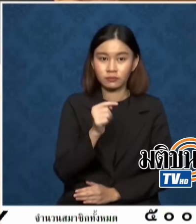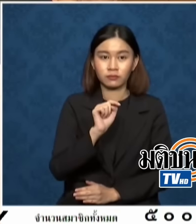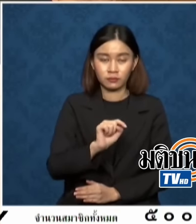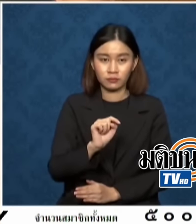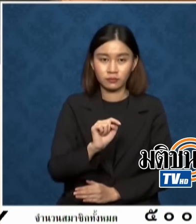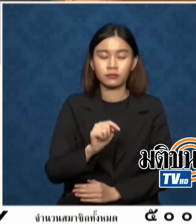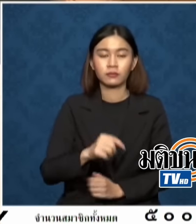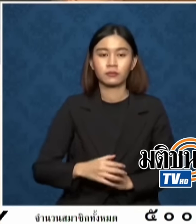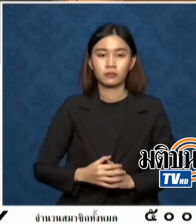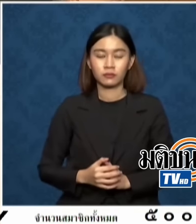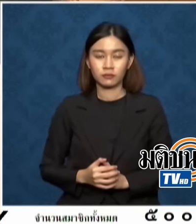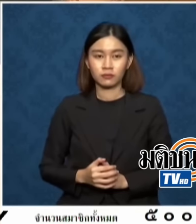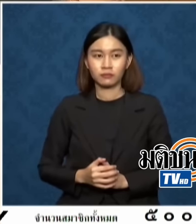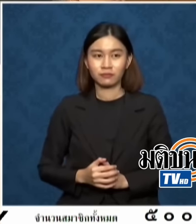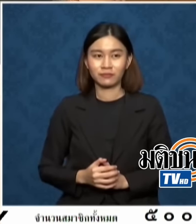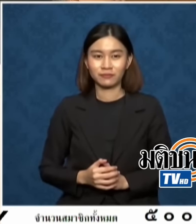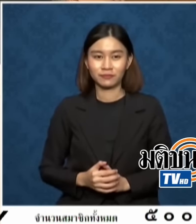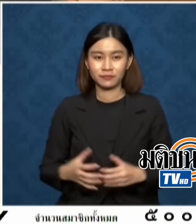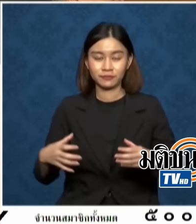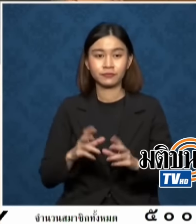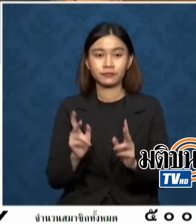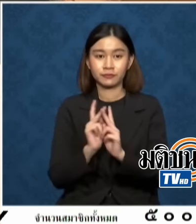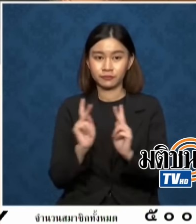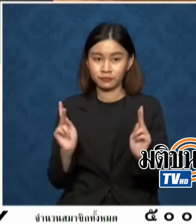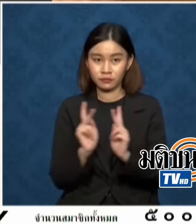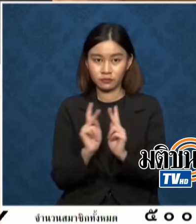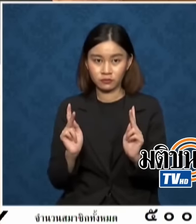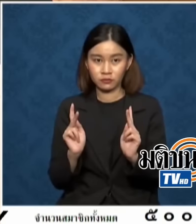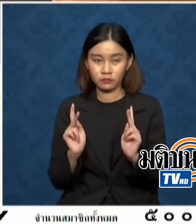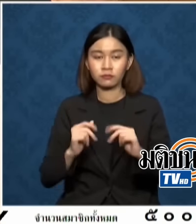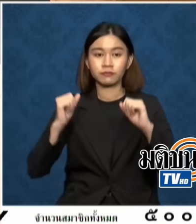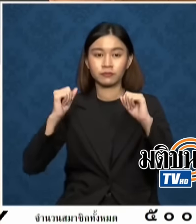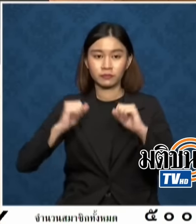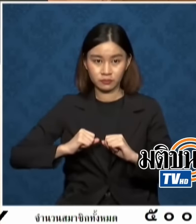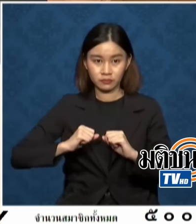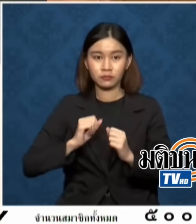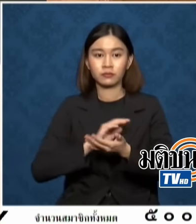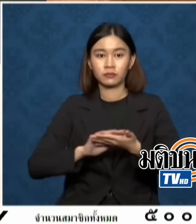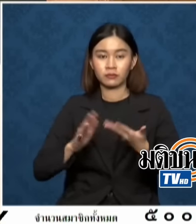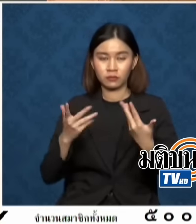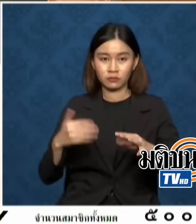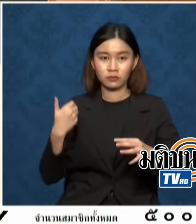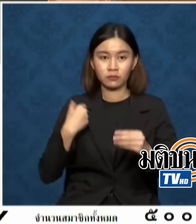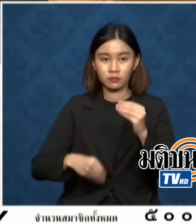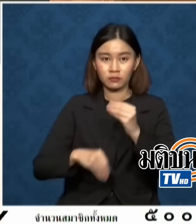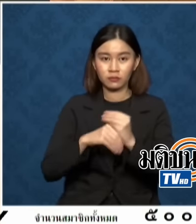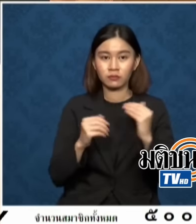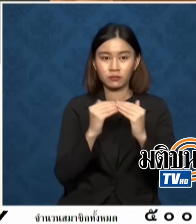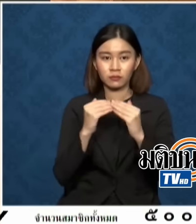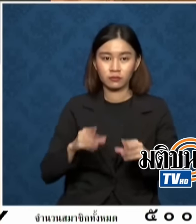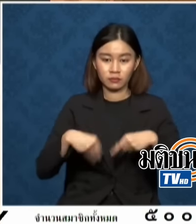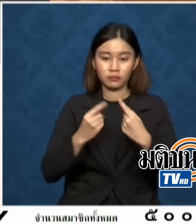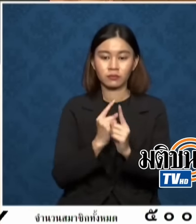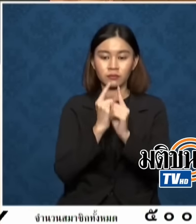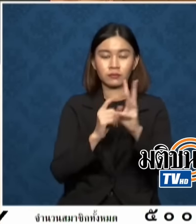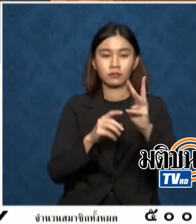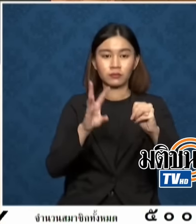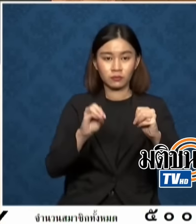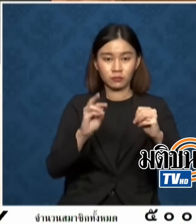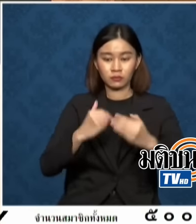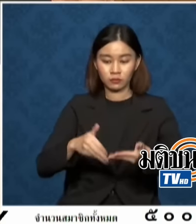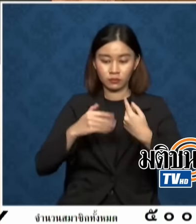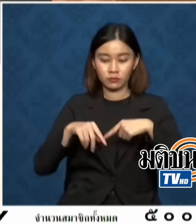ได้คณะกรรมการส่วนใหญ่ได้ลงมติแล้วแล้วก็มีการเพิ่มการให้สิทธิ์ตามมาตรา66วรรคหนึ่ง